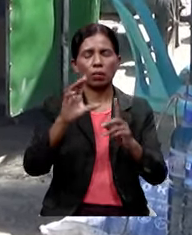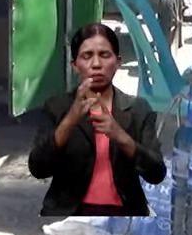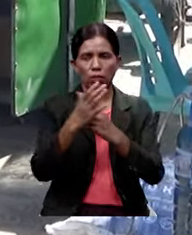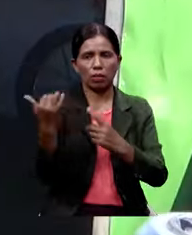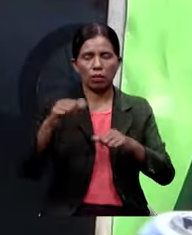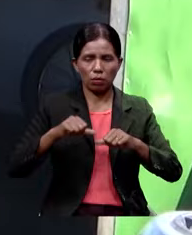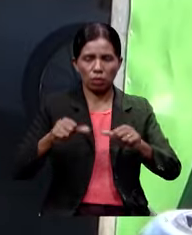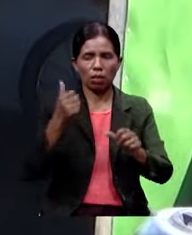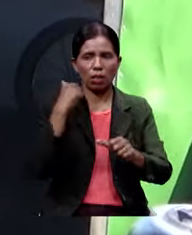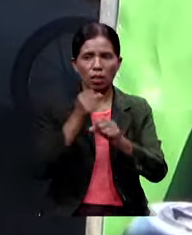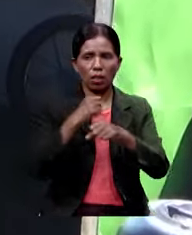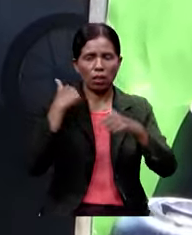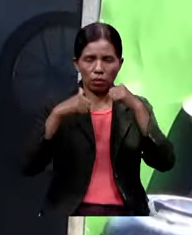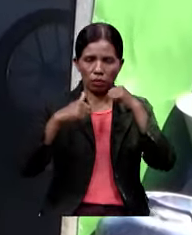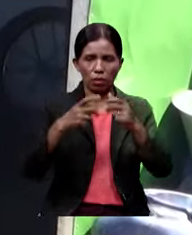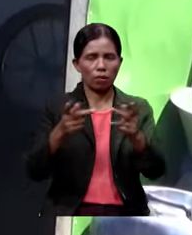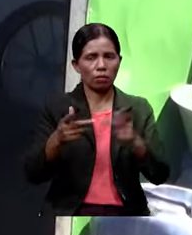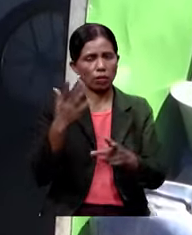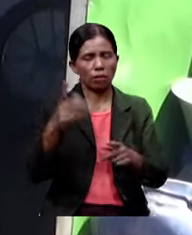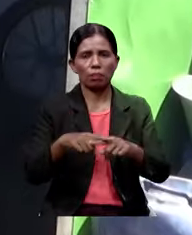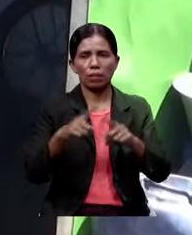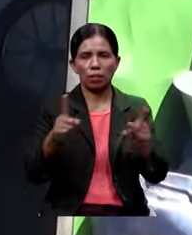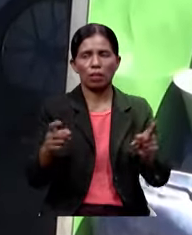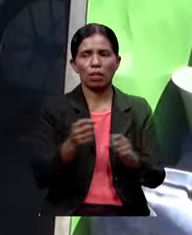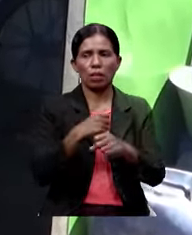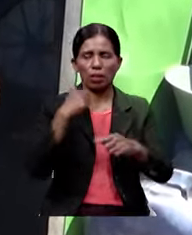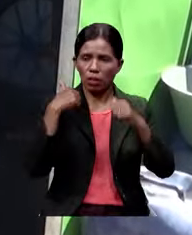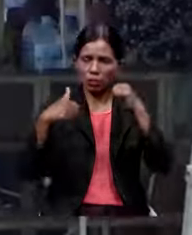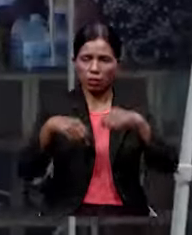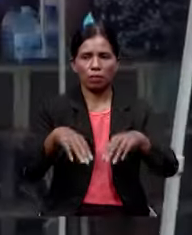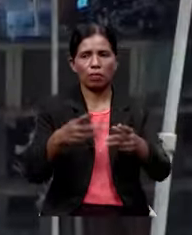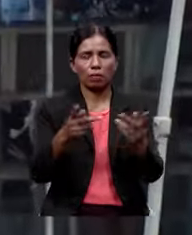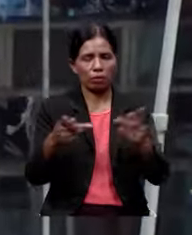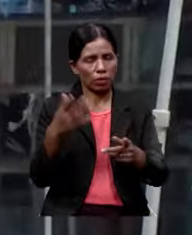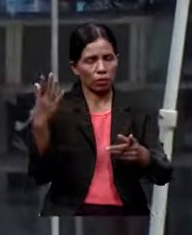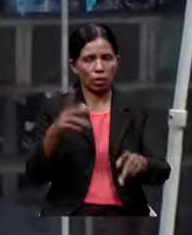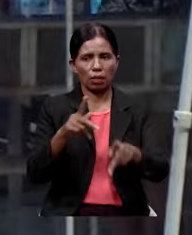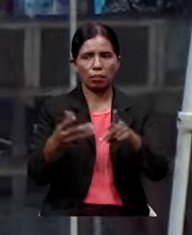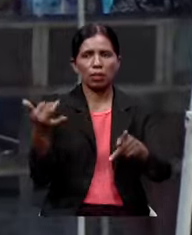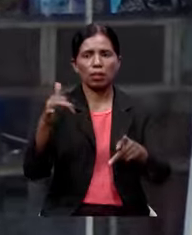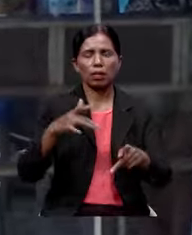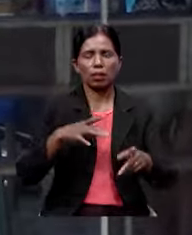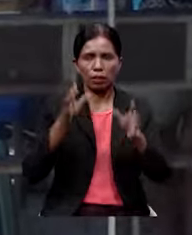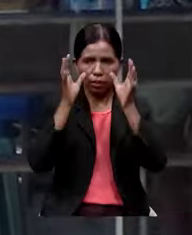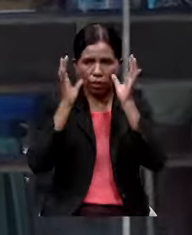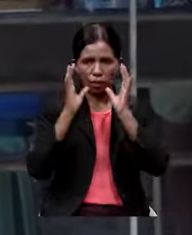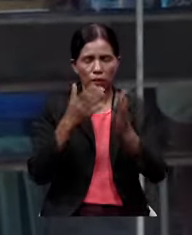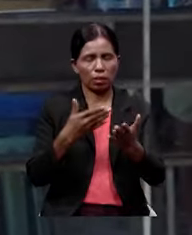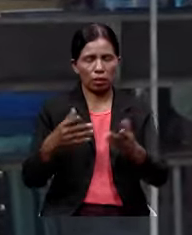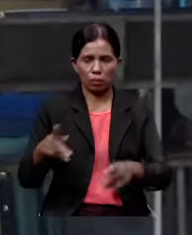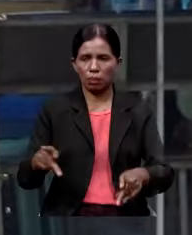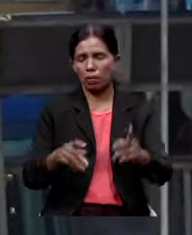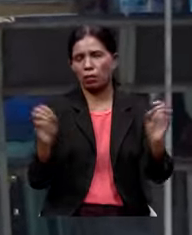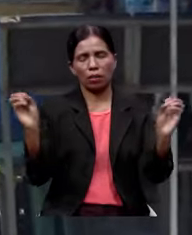kontinua halu atividad negosio ia Fatin refere. Mai be durante halu atividad negosio Fatin refere negosiante Sira ne tristi tama fasilidade publiko la